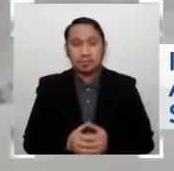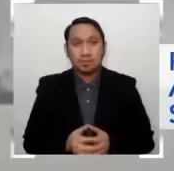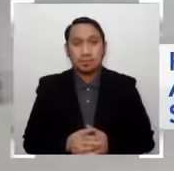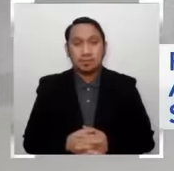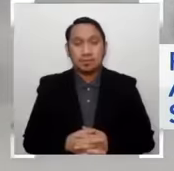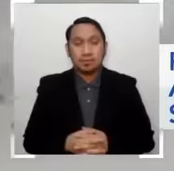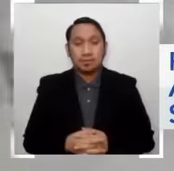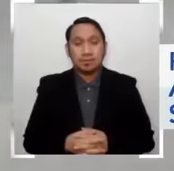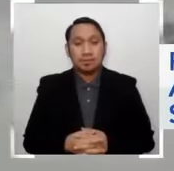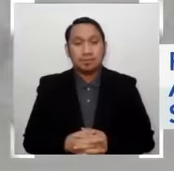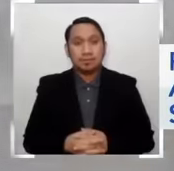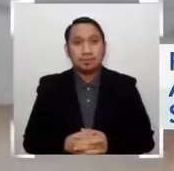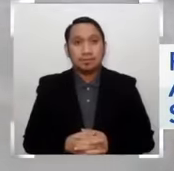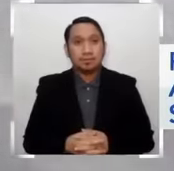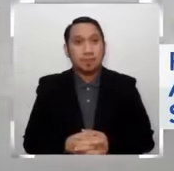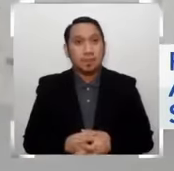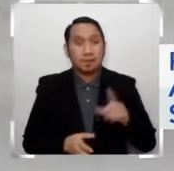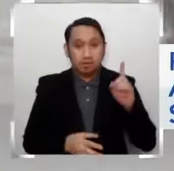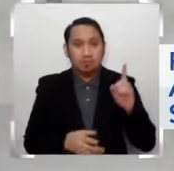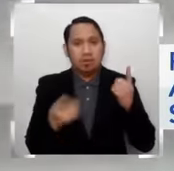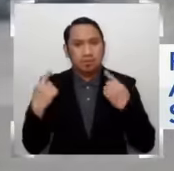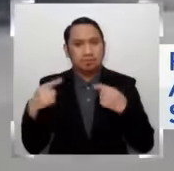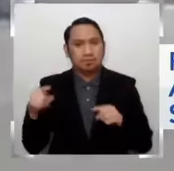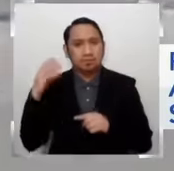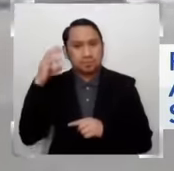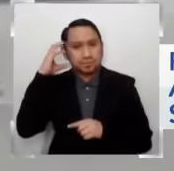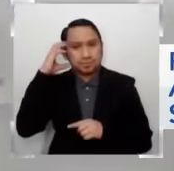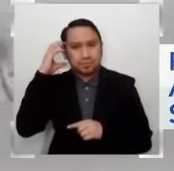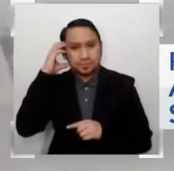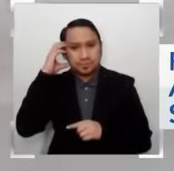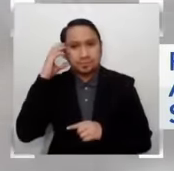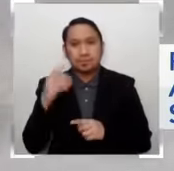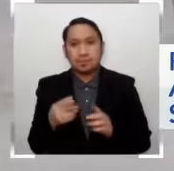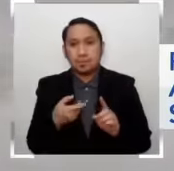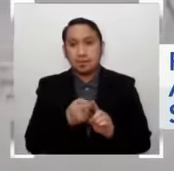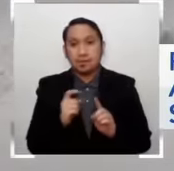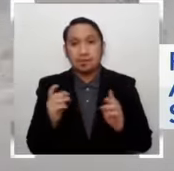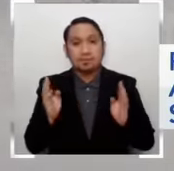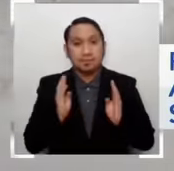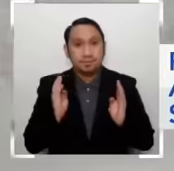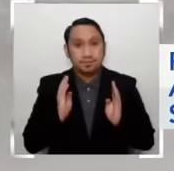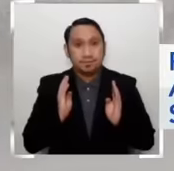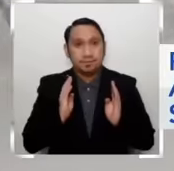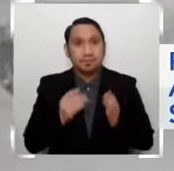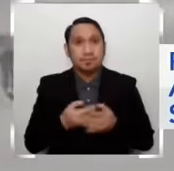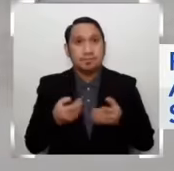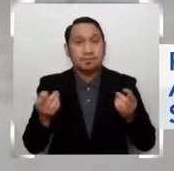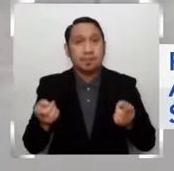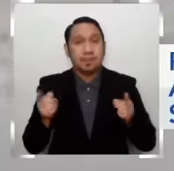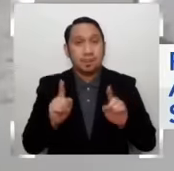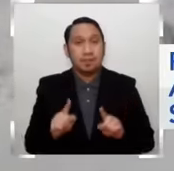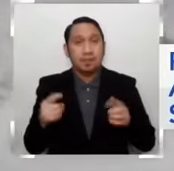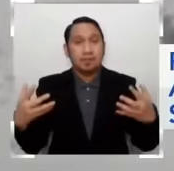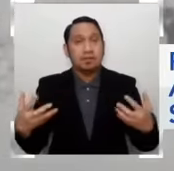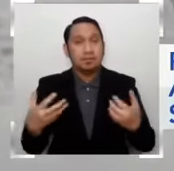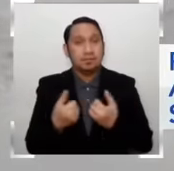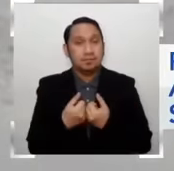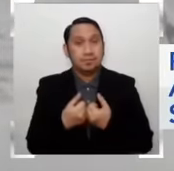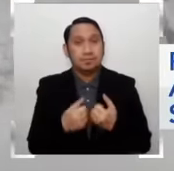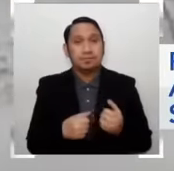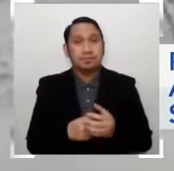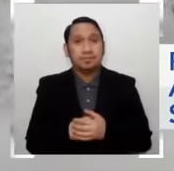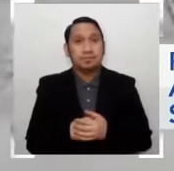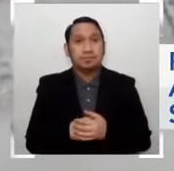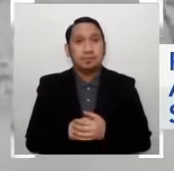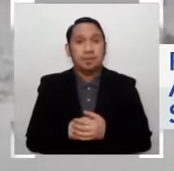Biyahing kubausa ng pampasaherong bus na yan na galing sa Baguio City ng maaksidente sa Aspiras Highway na sakop ng Barangay Cares, Pugo, La Union